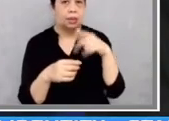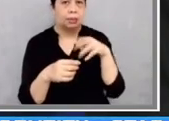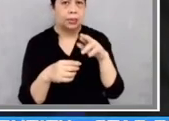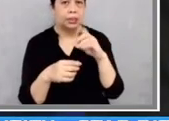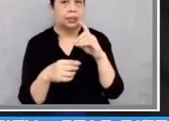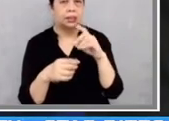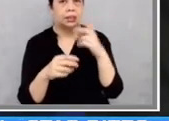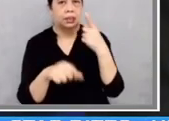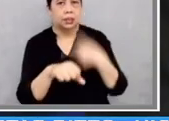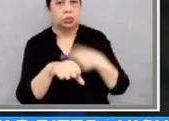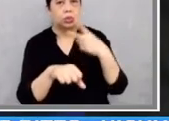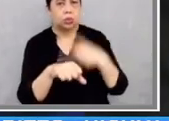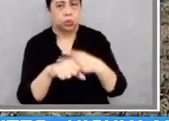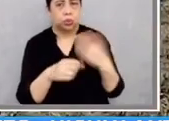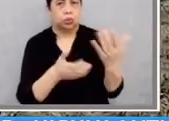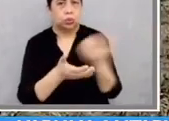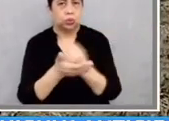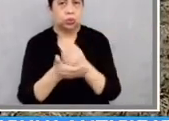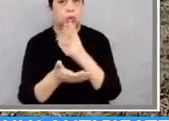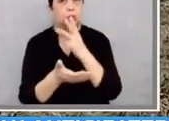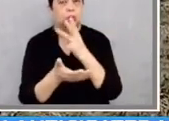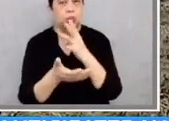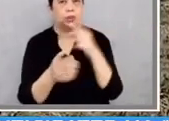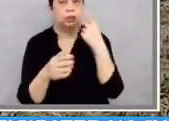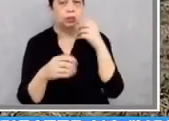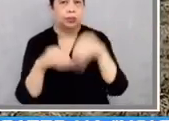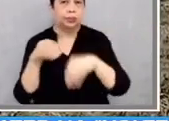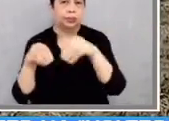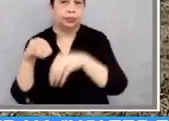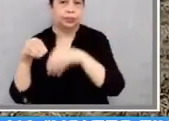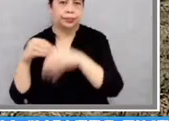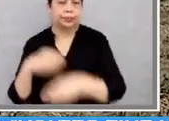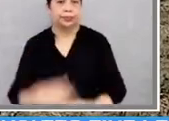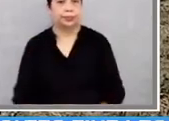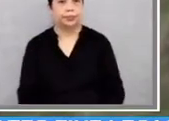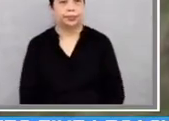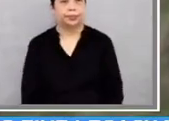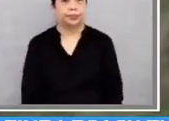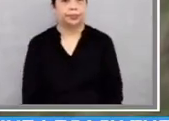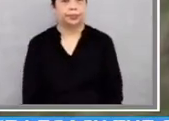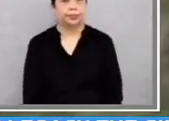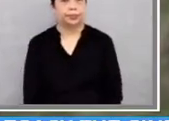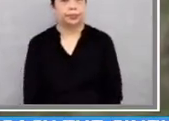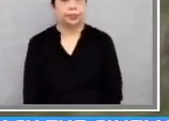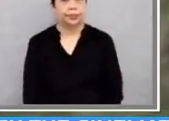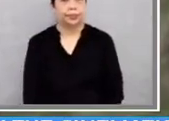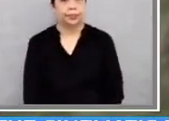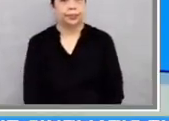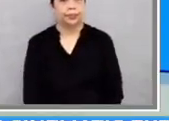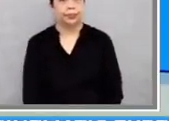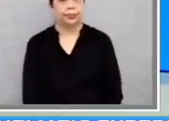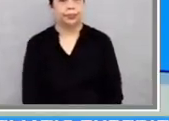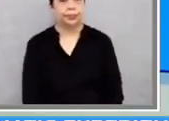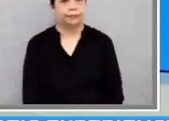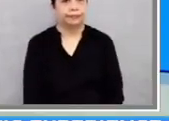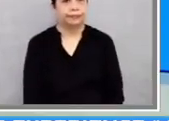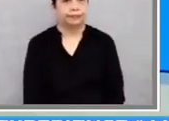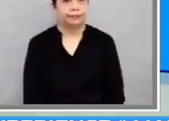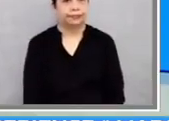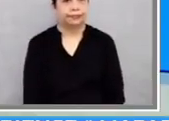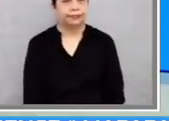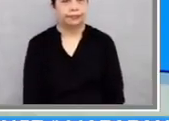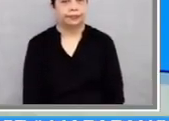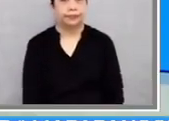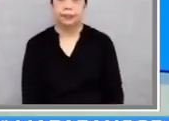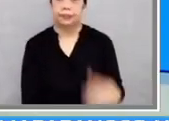yung output nito pag dry season. Ivan Mayrina, nagbabalita para sa GMA Integrated News. Hindi pa